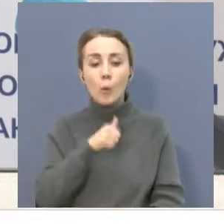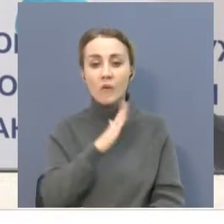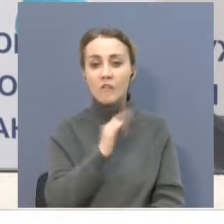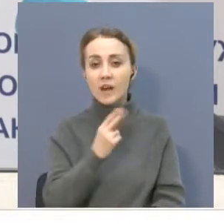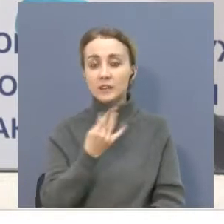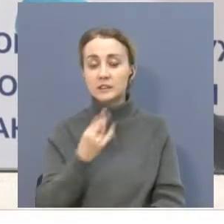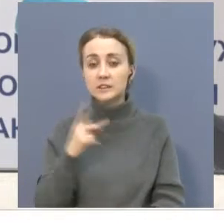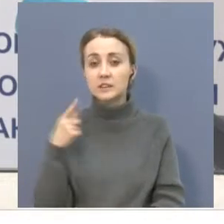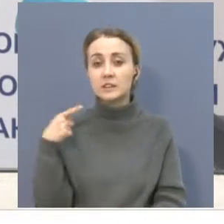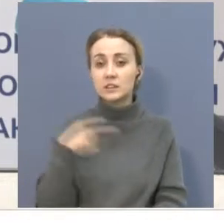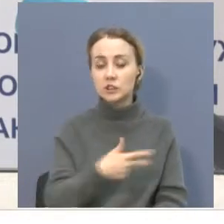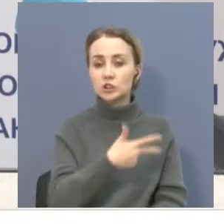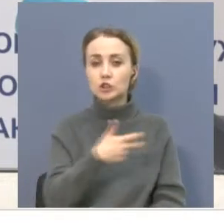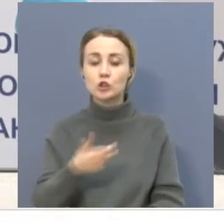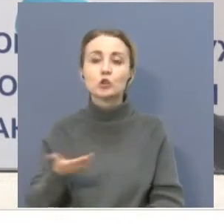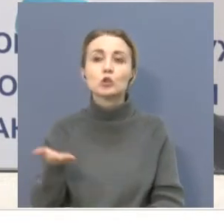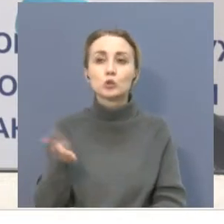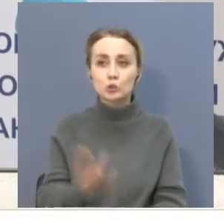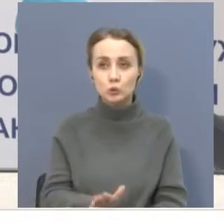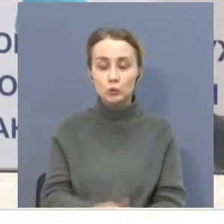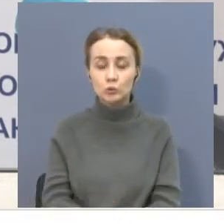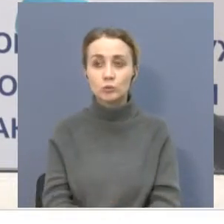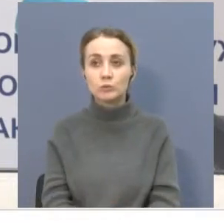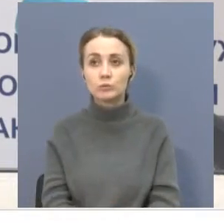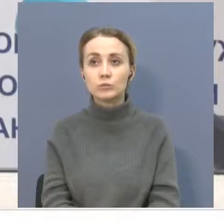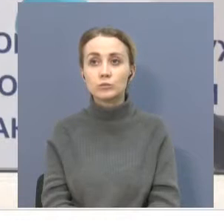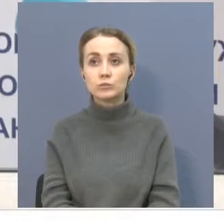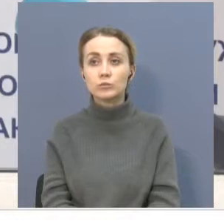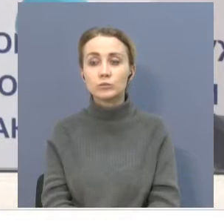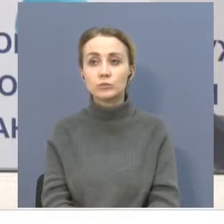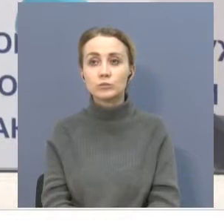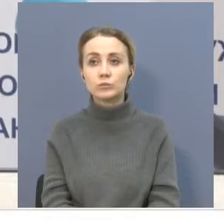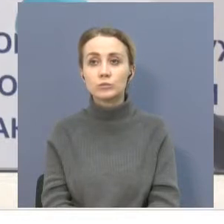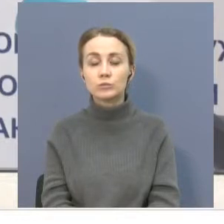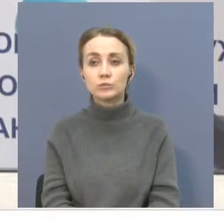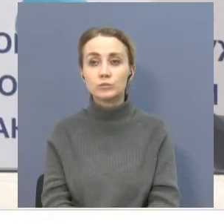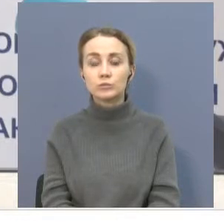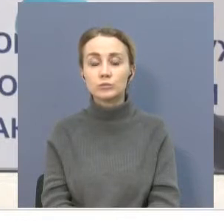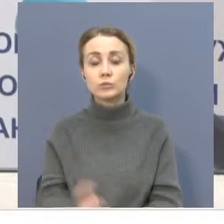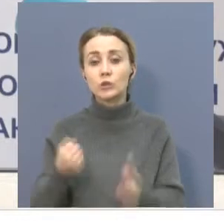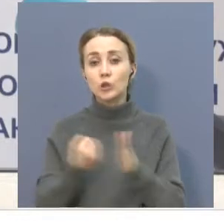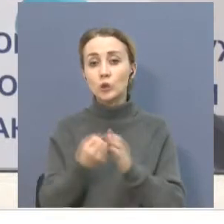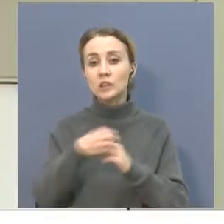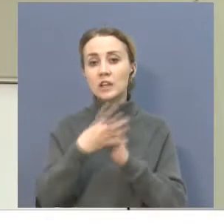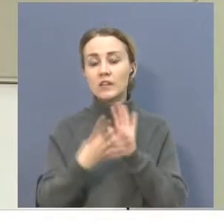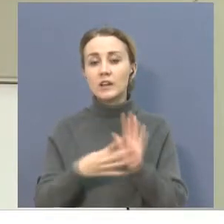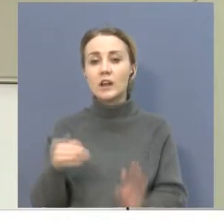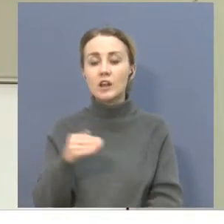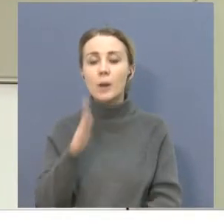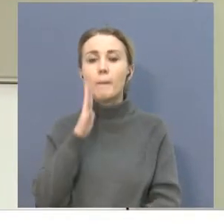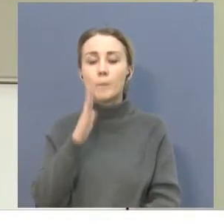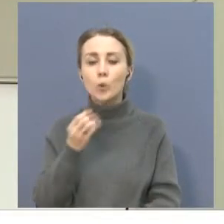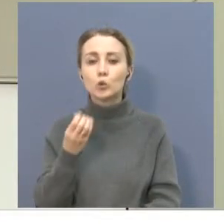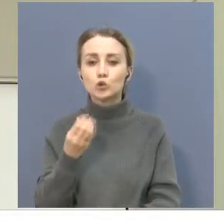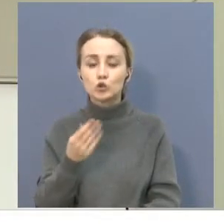вакцина егуден кейін ондай үлкен ешқандай қиыншылығы побочный действие болған жоқ, оны біз тексерген жоқпыз.